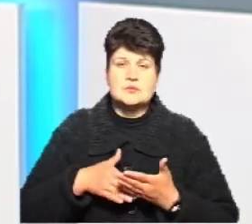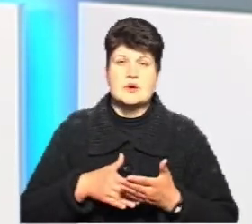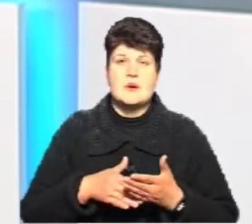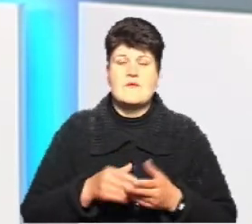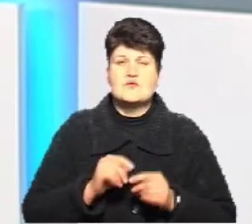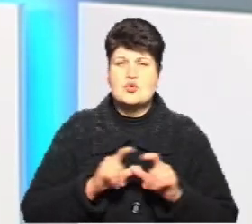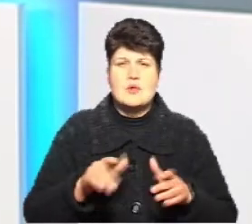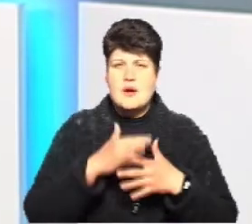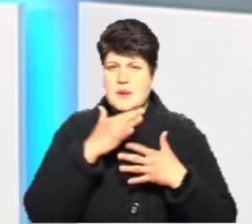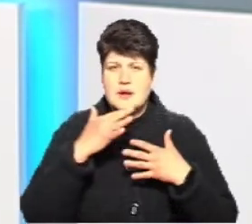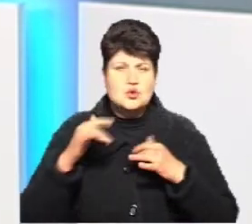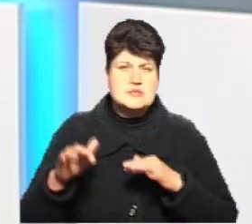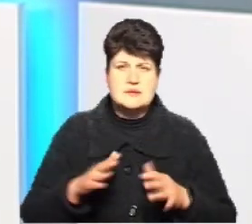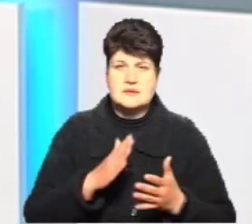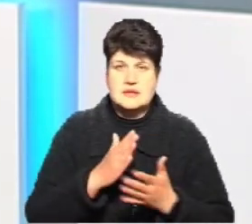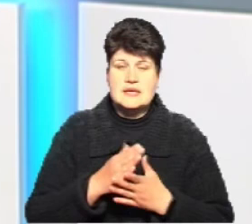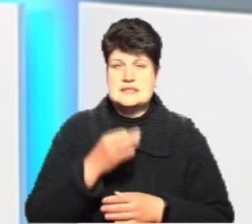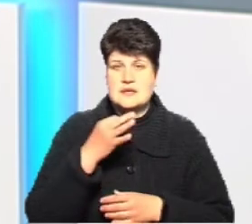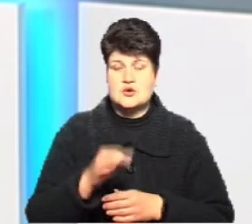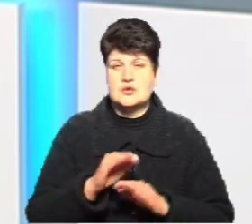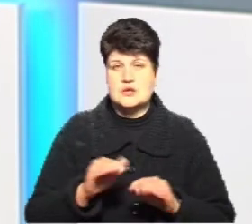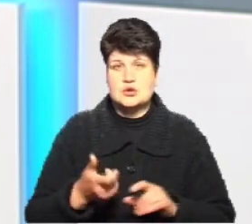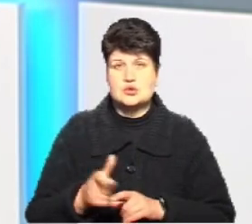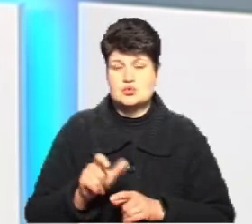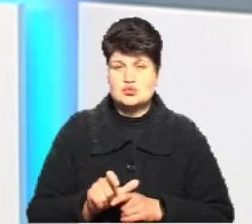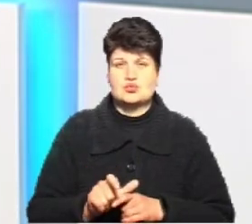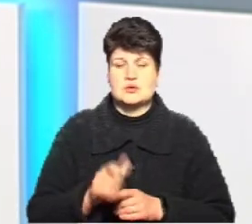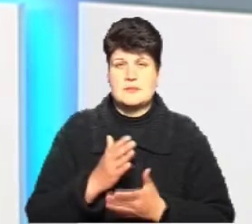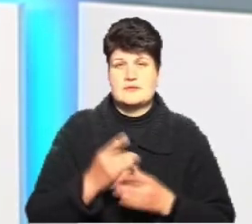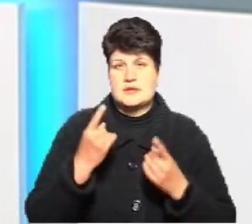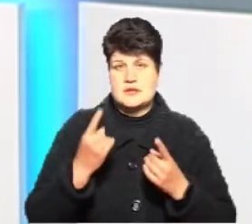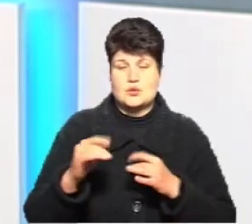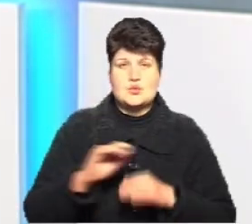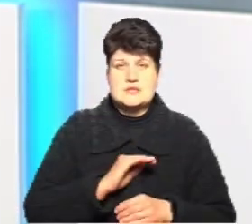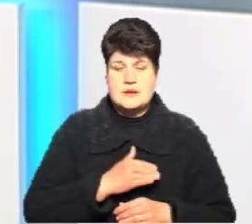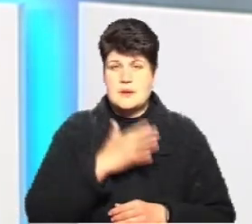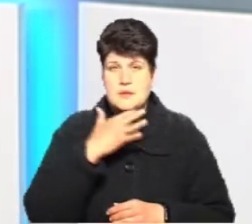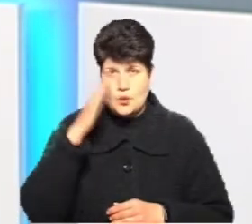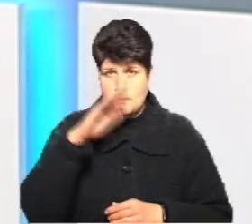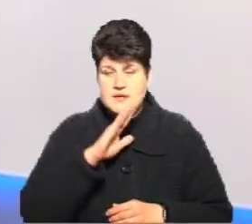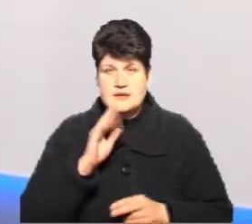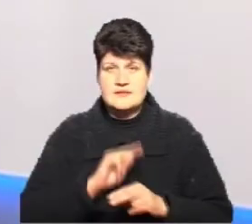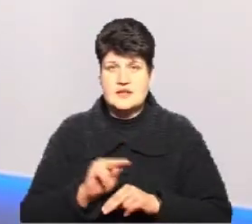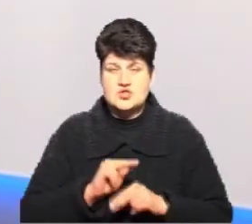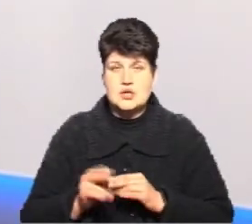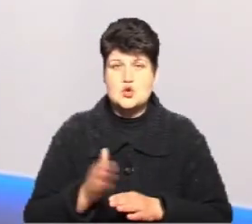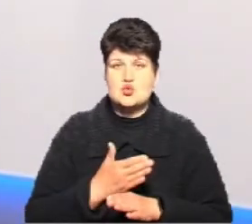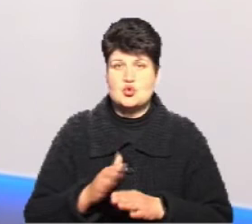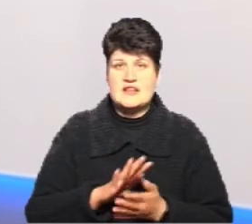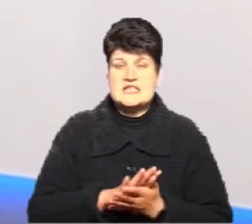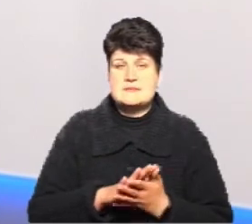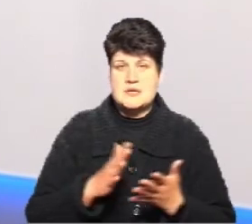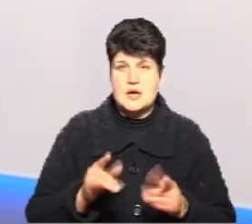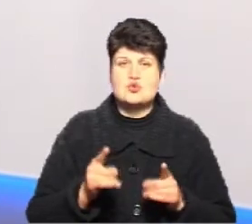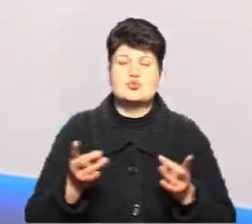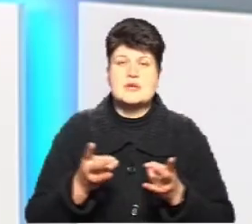заходів. Я скажу, що діти дуже-дуже мають рушійну силу, вони дуже багатьох батьків навчили сортувати сміття. Я так вас запитаю, чому треба сортувати сміття,